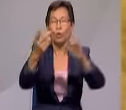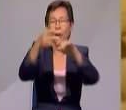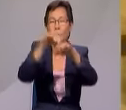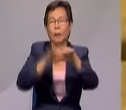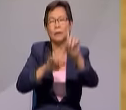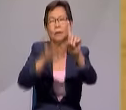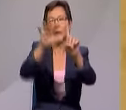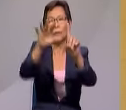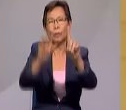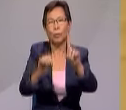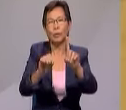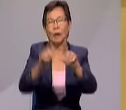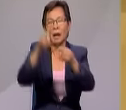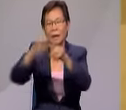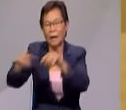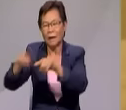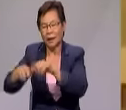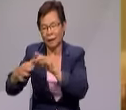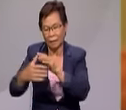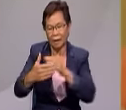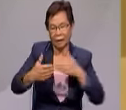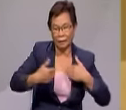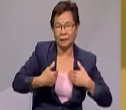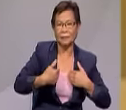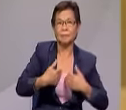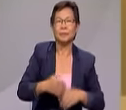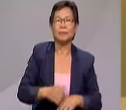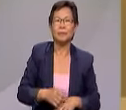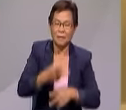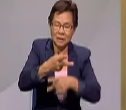hampir 150 spesies ikan.